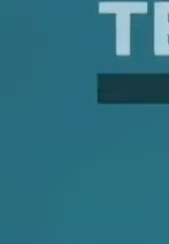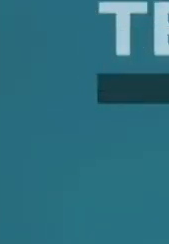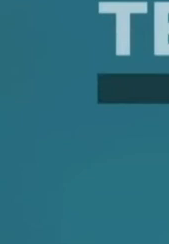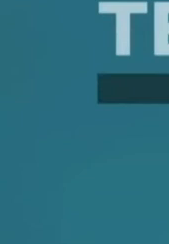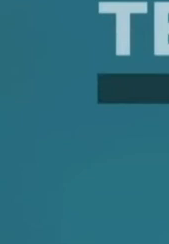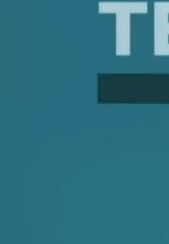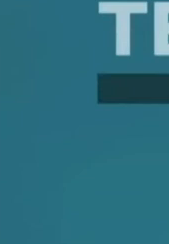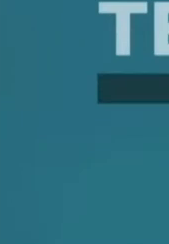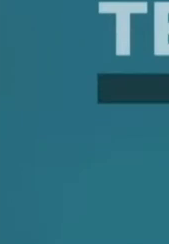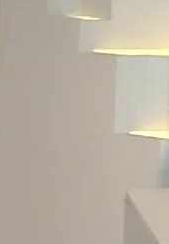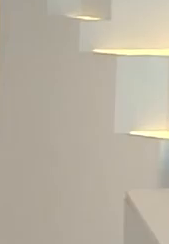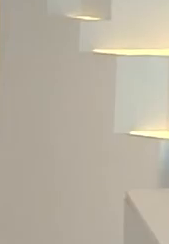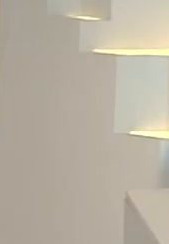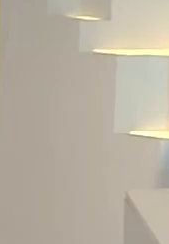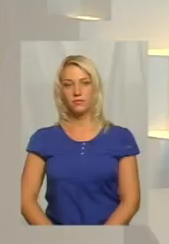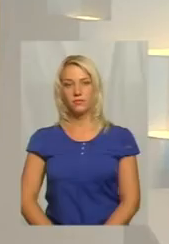Музика